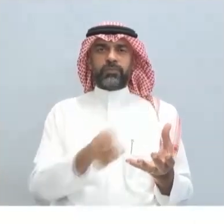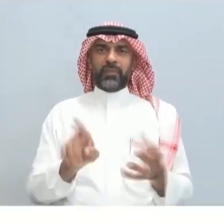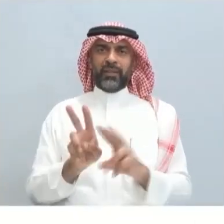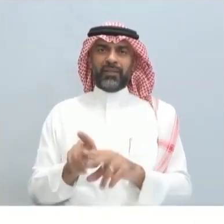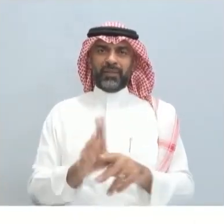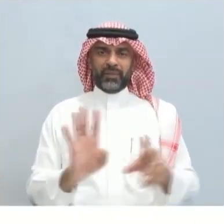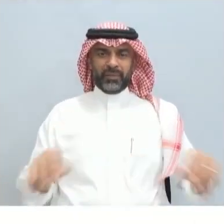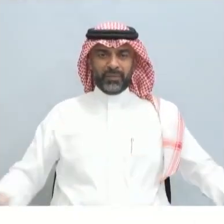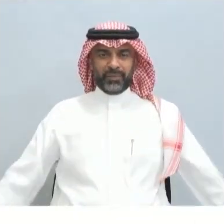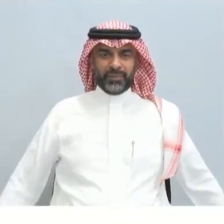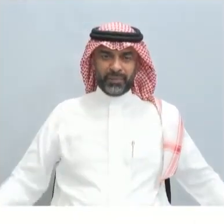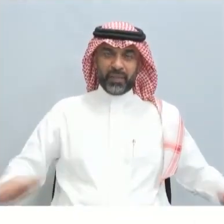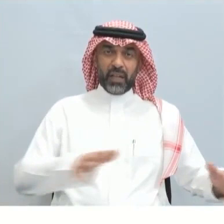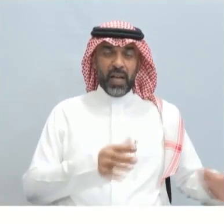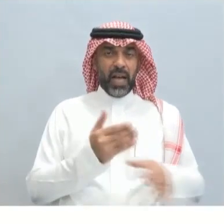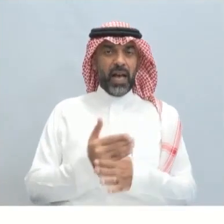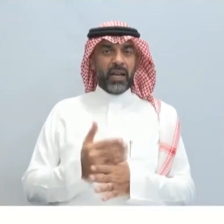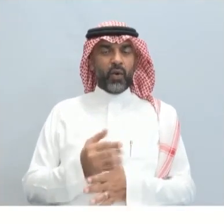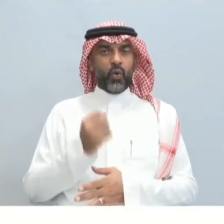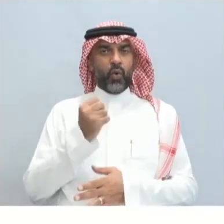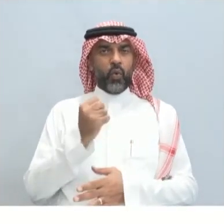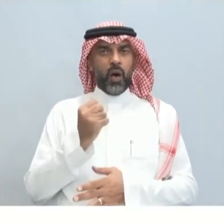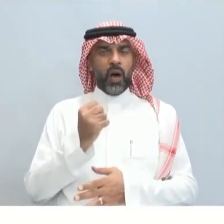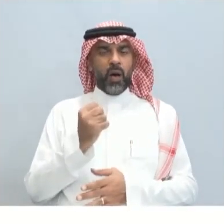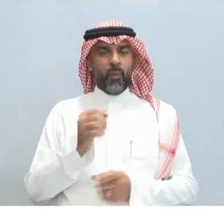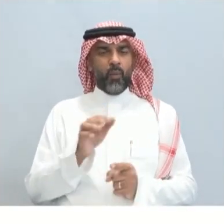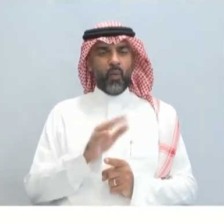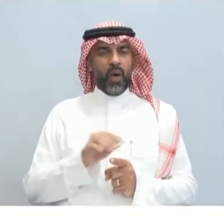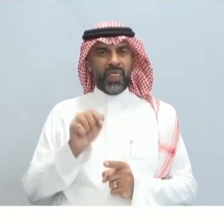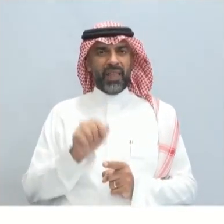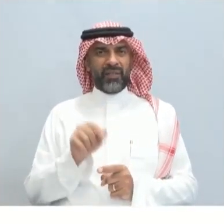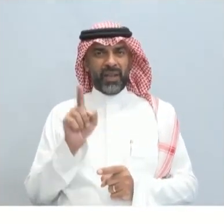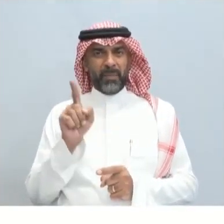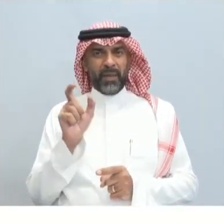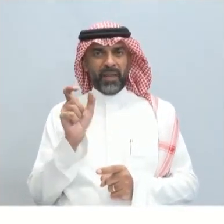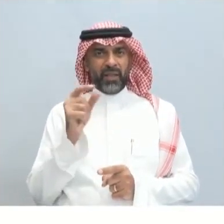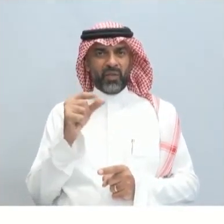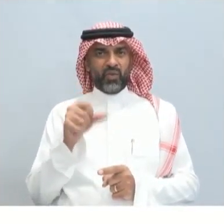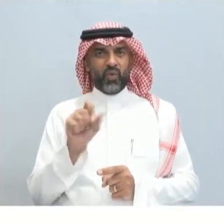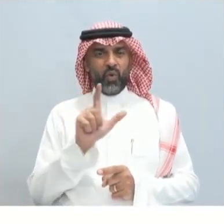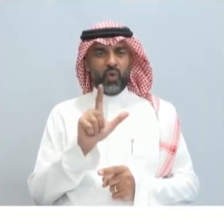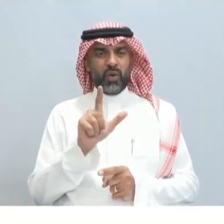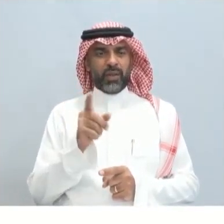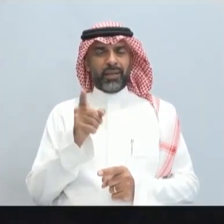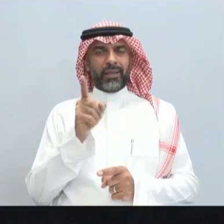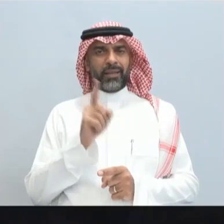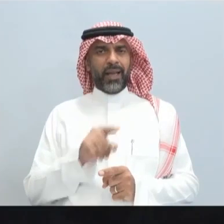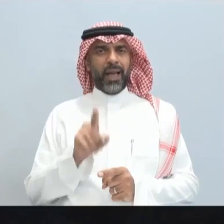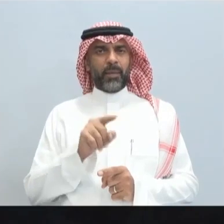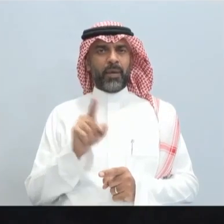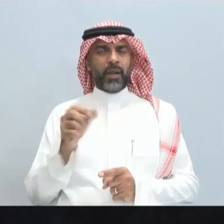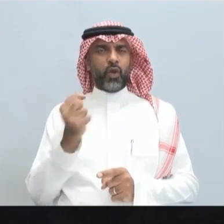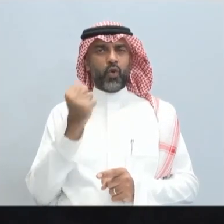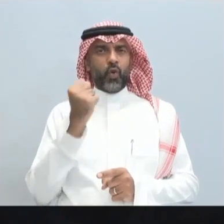واياب علل القوه المحصله المؤثره في البندول دائما هي قوه ارجاع لماذا